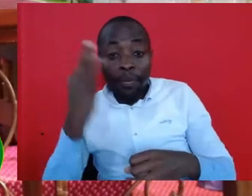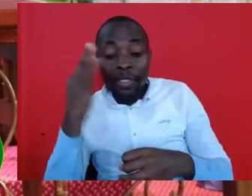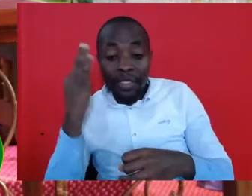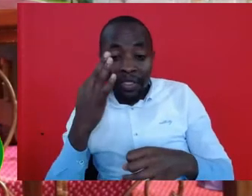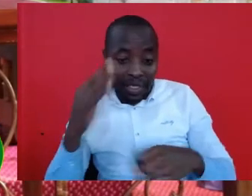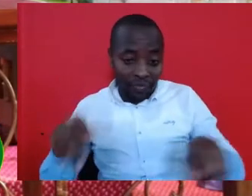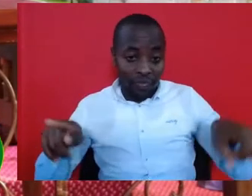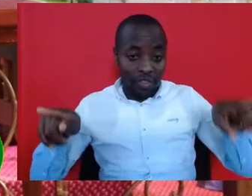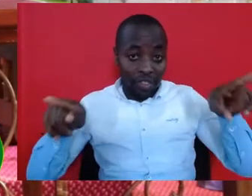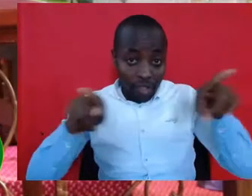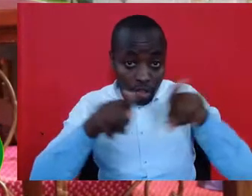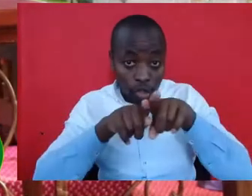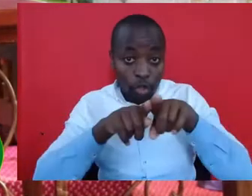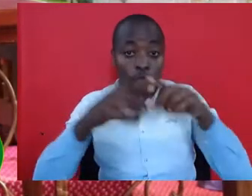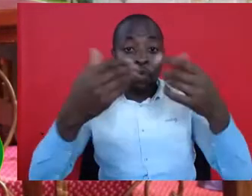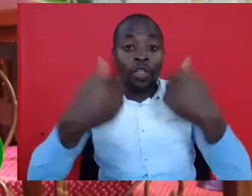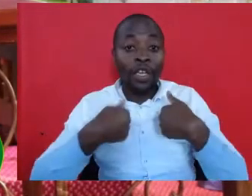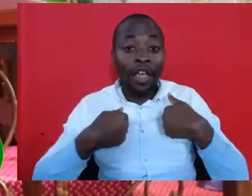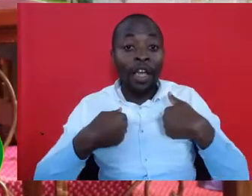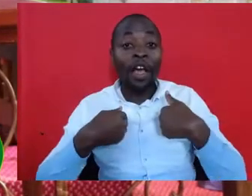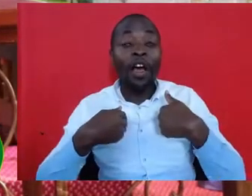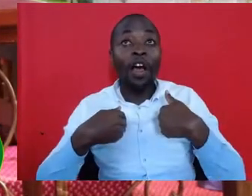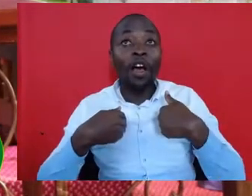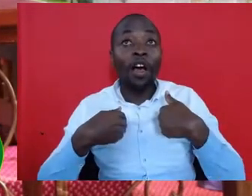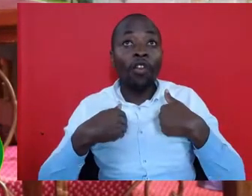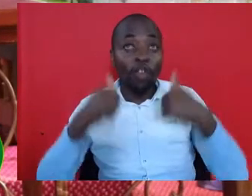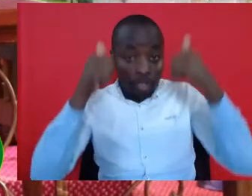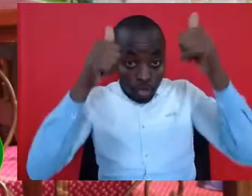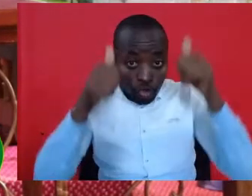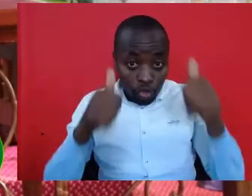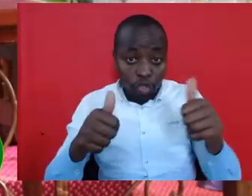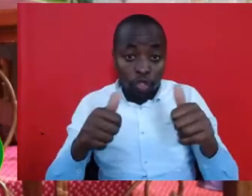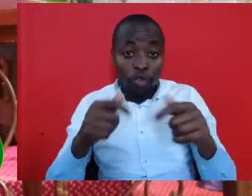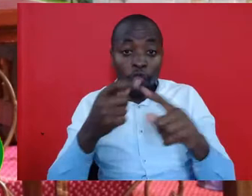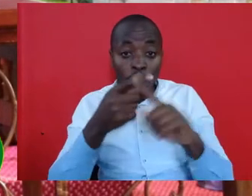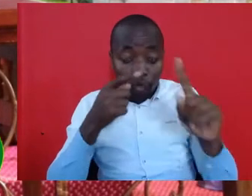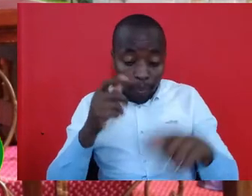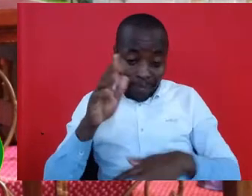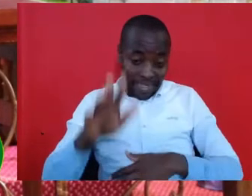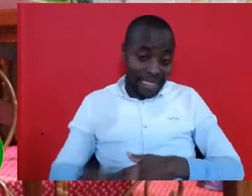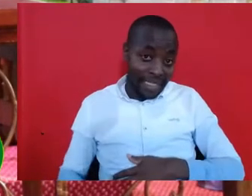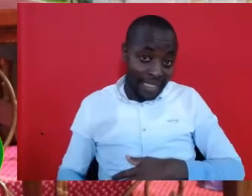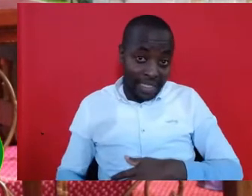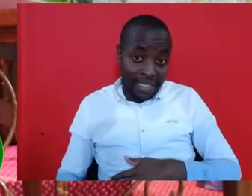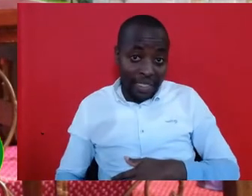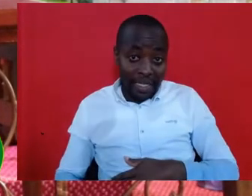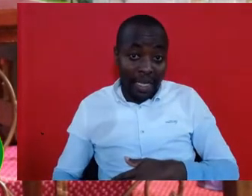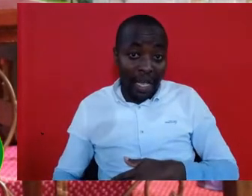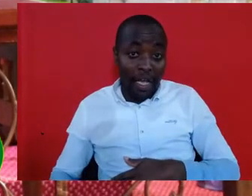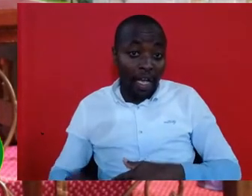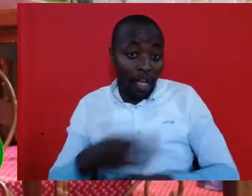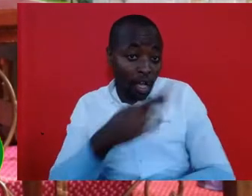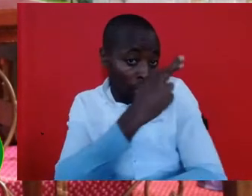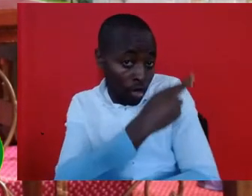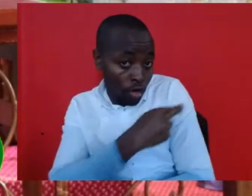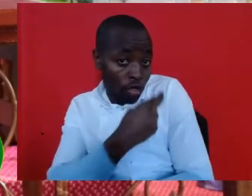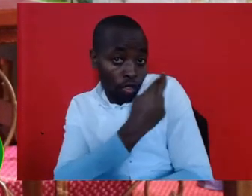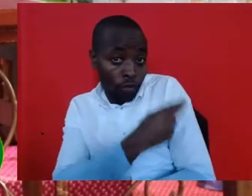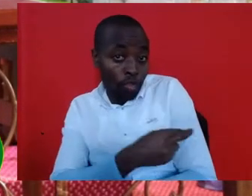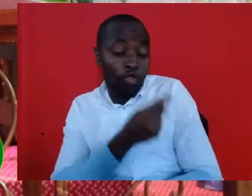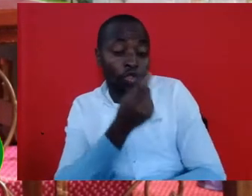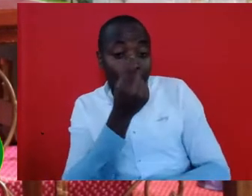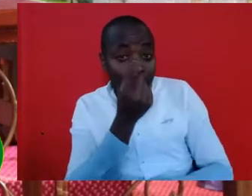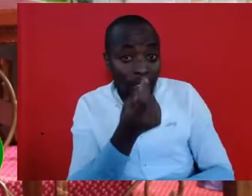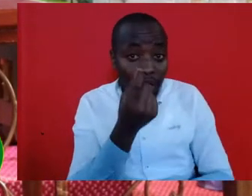kutoka kule Tinganga Catholic Dispensary. Wale wangependa kuangaliwa macho na wale